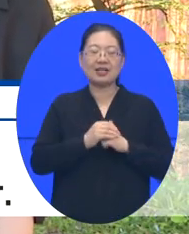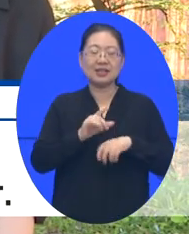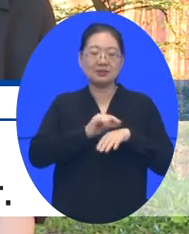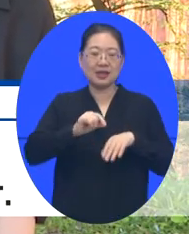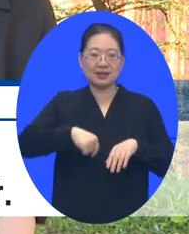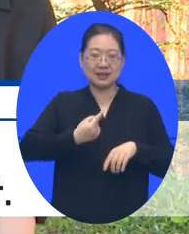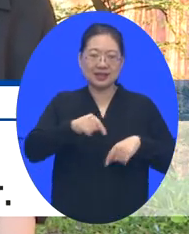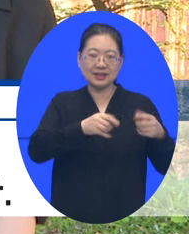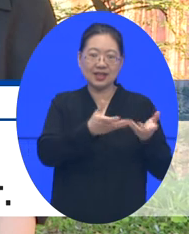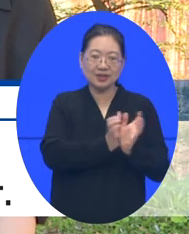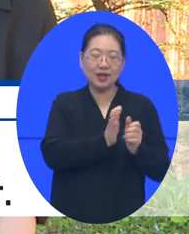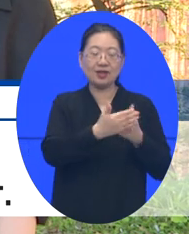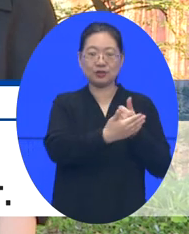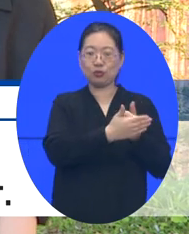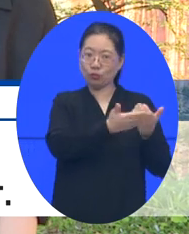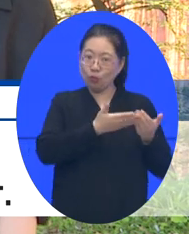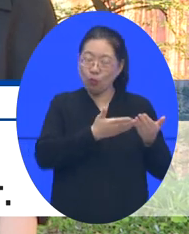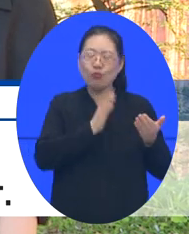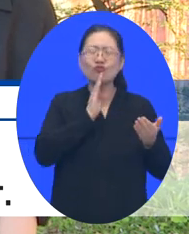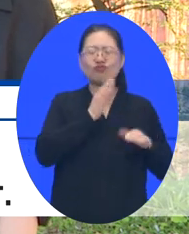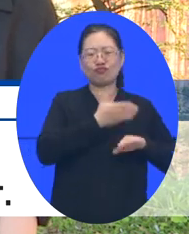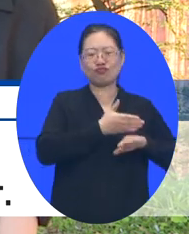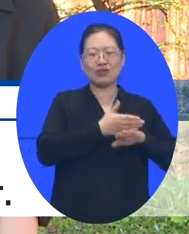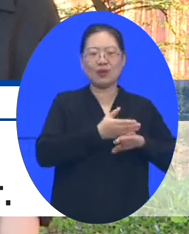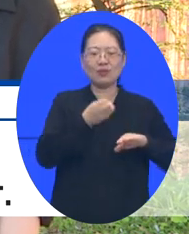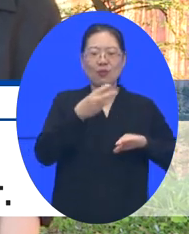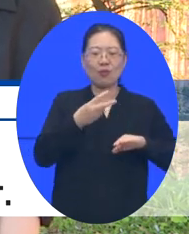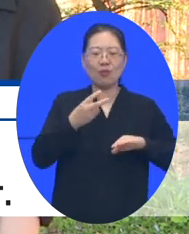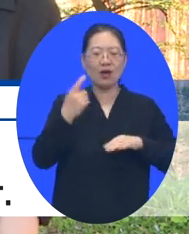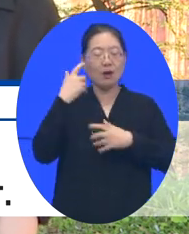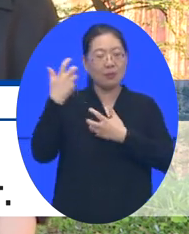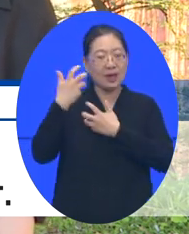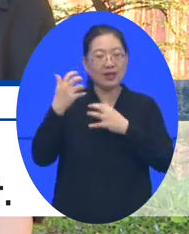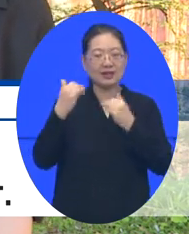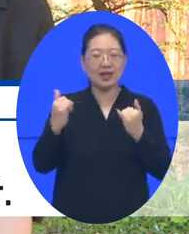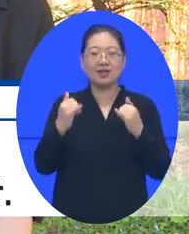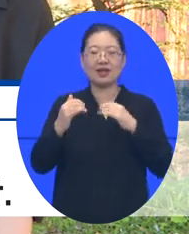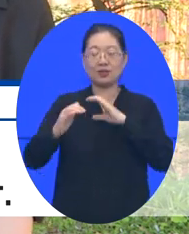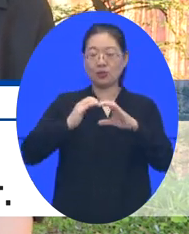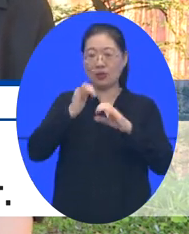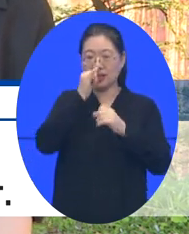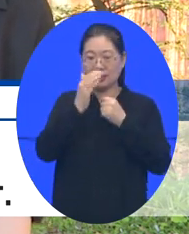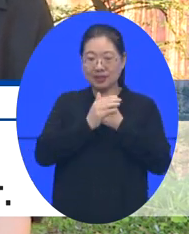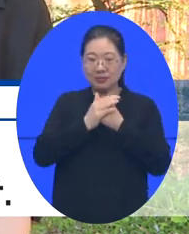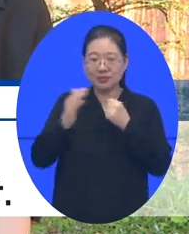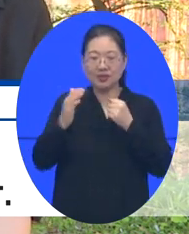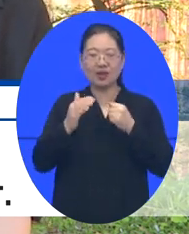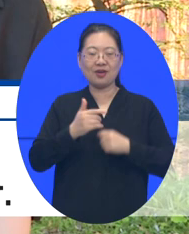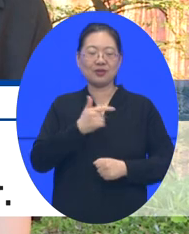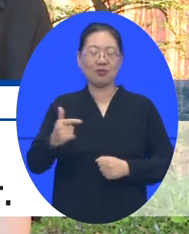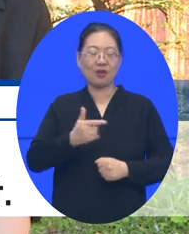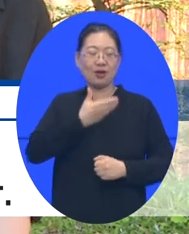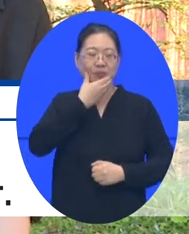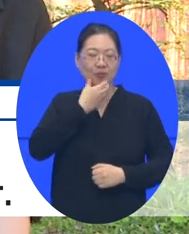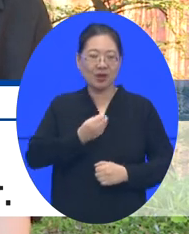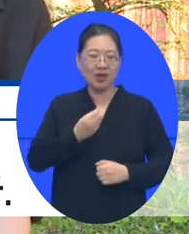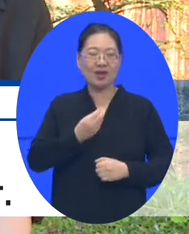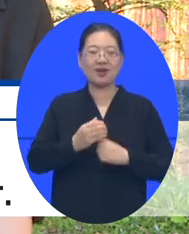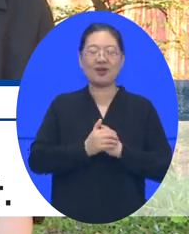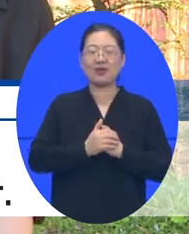자체가 저는 너무 감사한 일이고 또 이렇게 팬분들이랑 소통할 수 있어서 굉장히